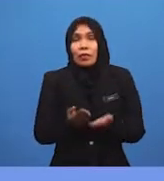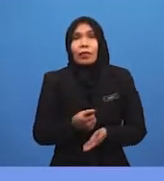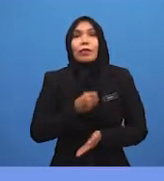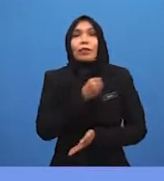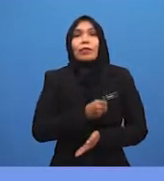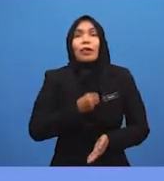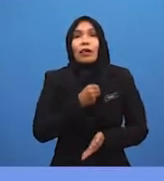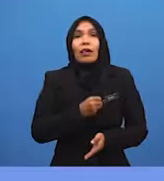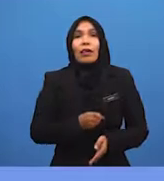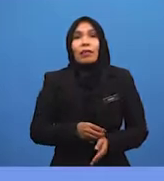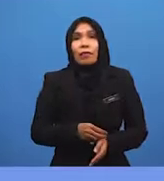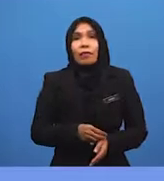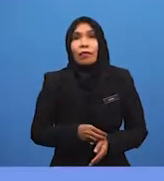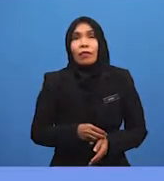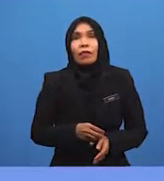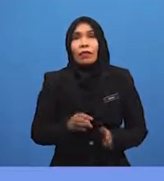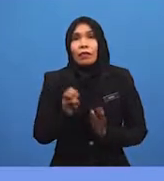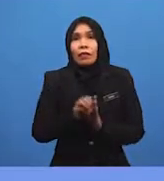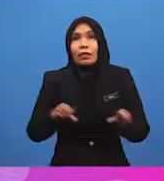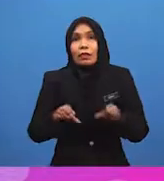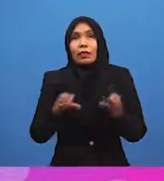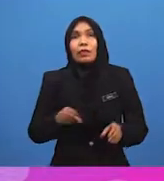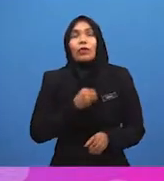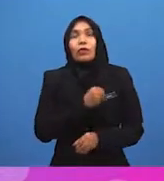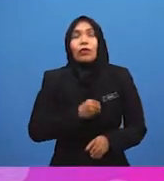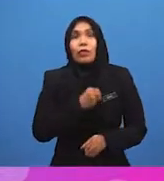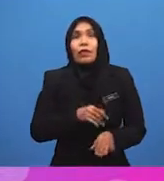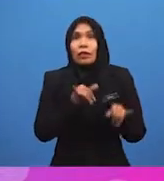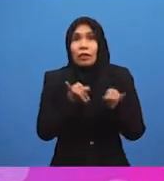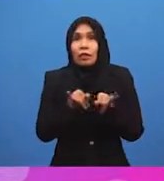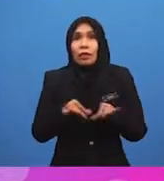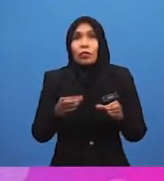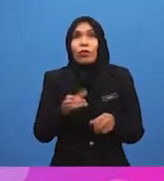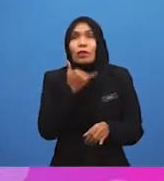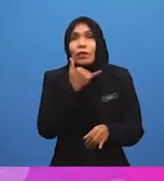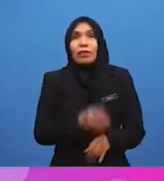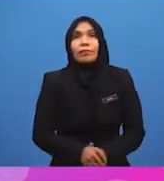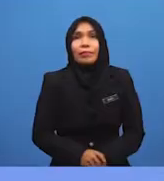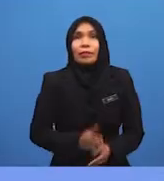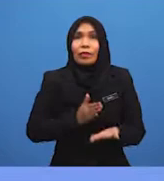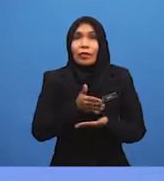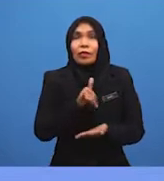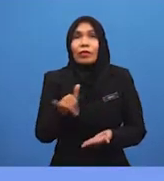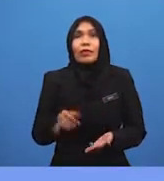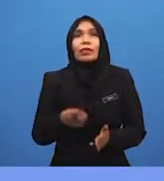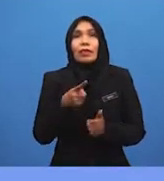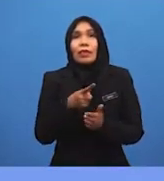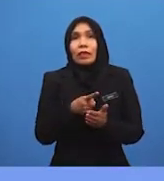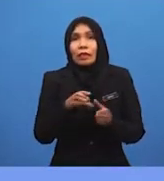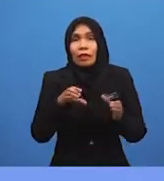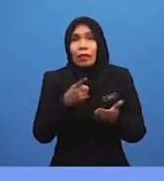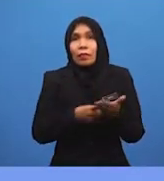sopan jika membuat kesalahan. Selamat kembali murid-murid. Seterusnya, apakah